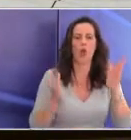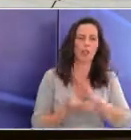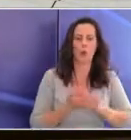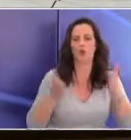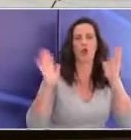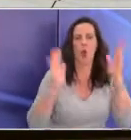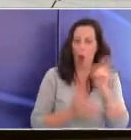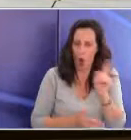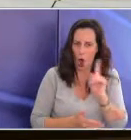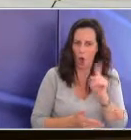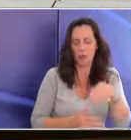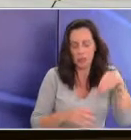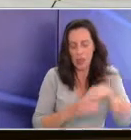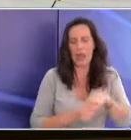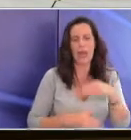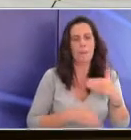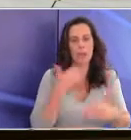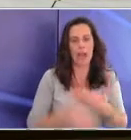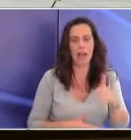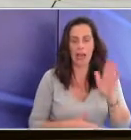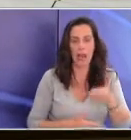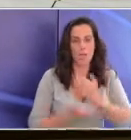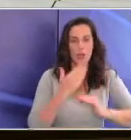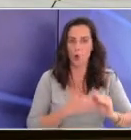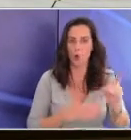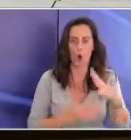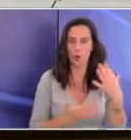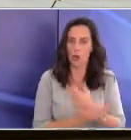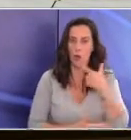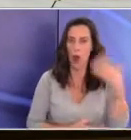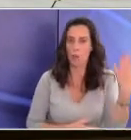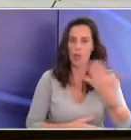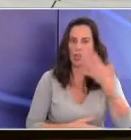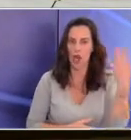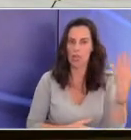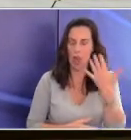היום ונורא. לא, זה חלק מתהליך, אתה יודע, גם בג'ודו לא הצלחנו הרבה מאוד שנים